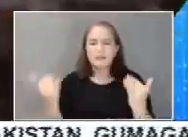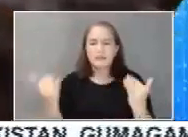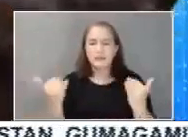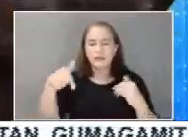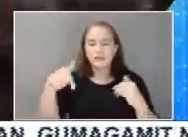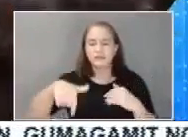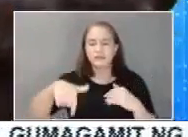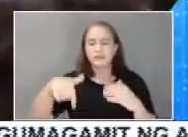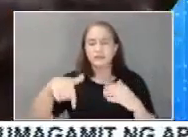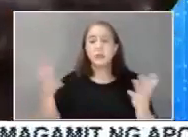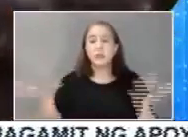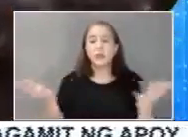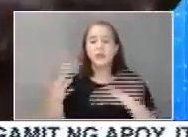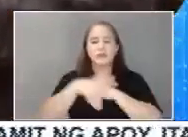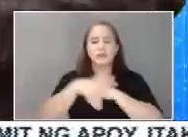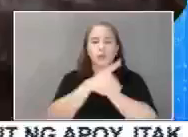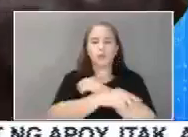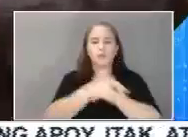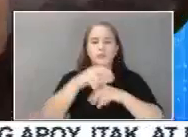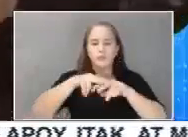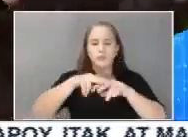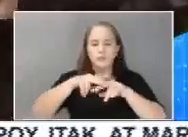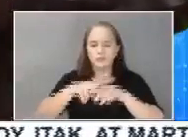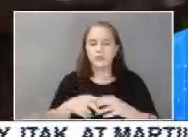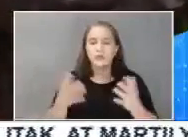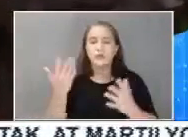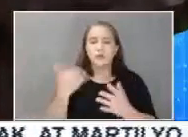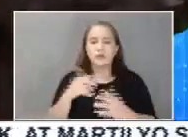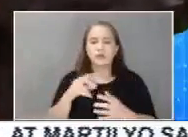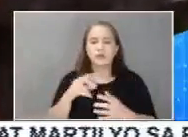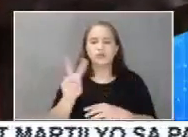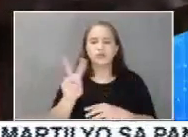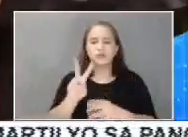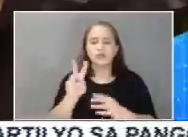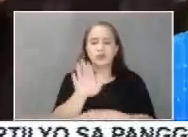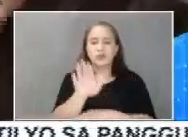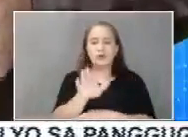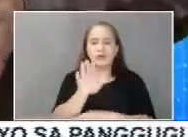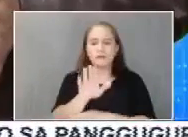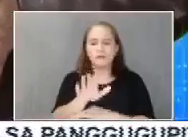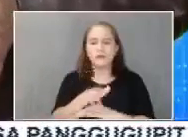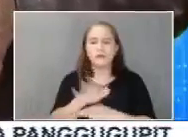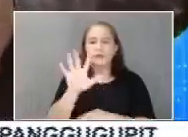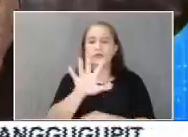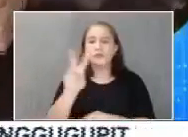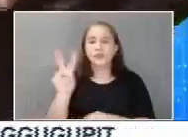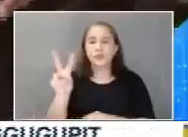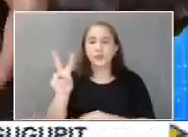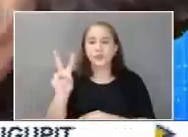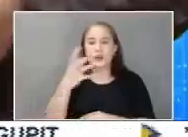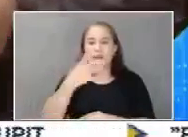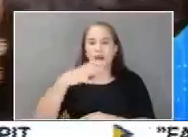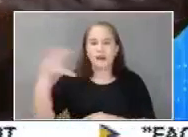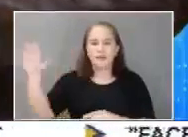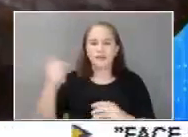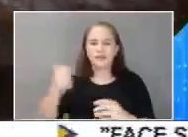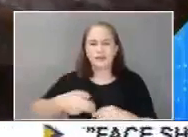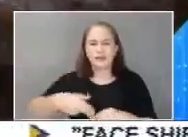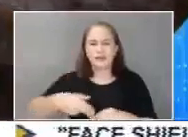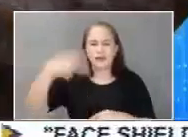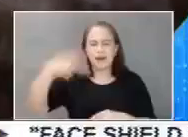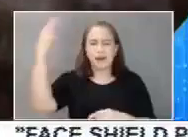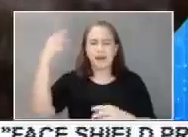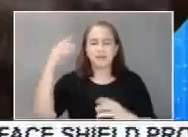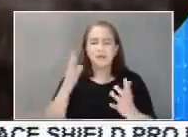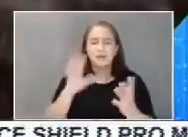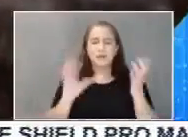katawan. Narito naman ang mga inaasahan nating heat index temperature sa iba't ibang bahagi ng bansa ayon na rin sa PAGASA ngayong